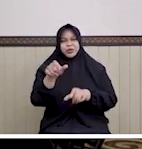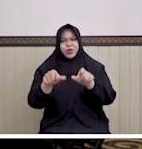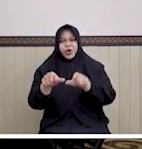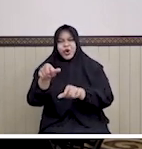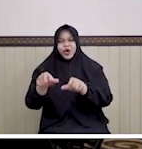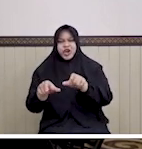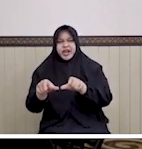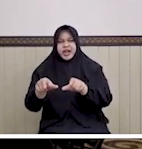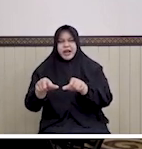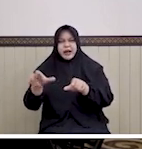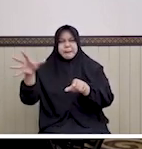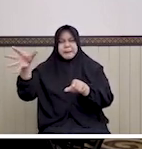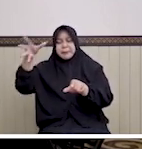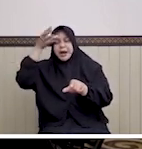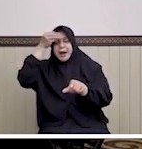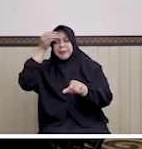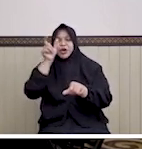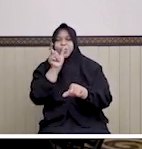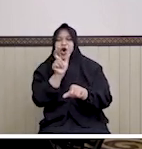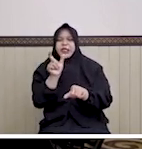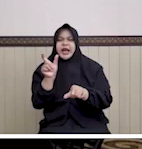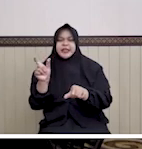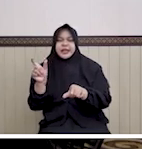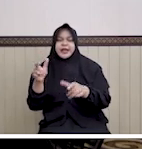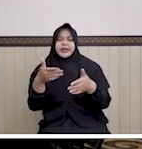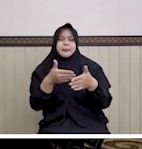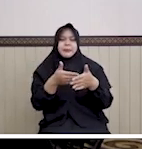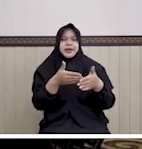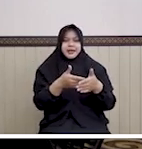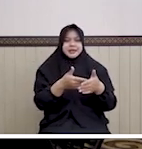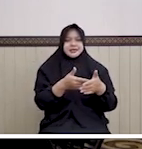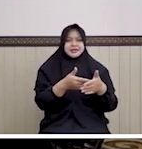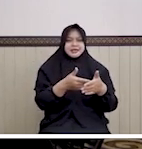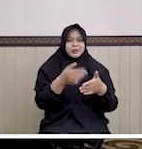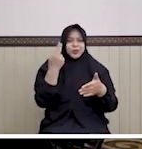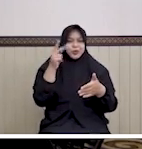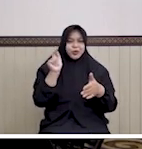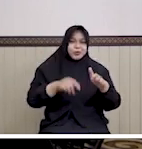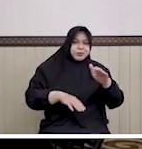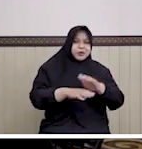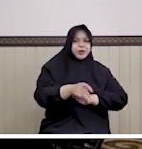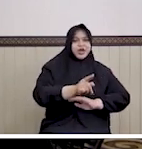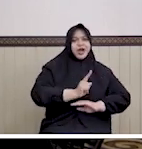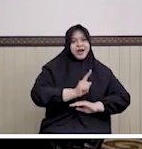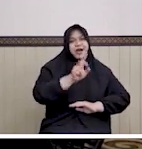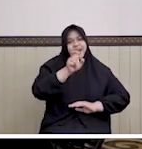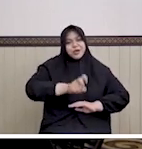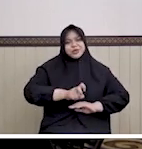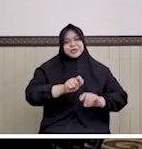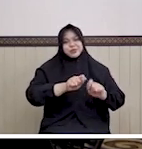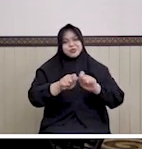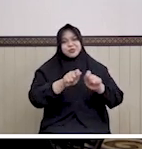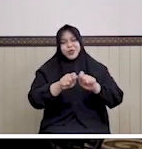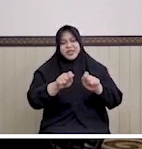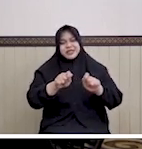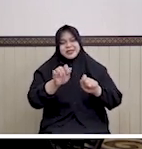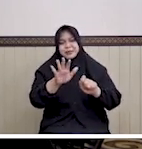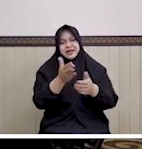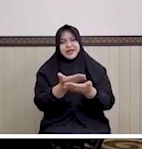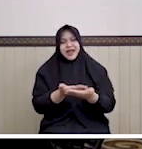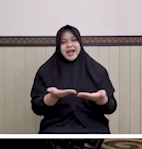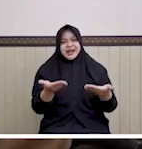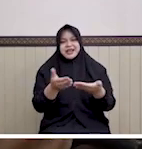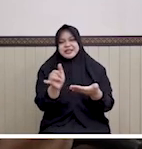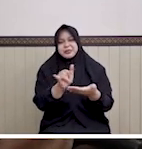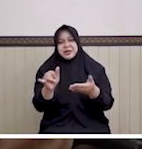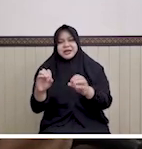terbaca nganter terbatas iami memenuhi hak ya baik-baik syubhah atau berlanjut tetap